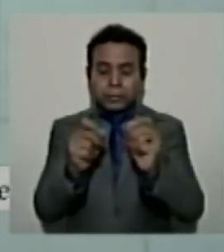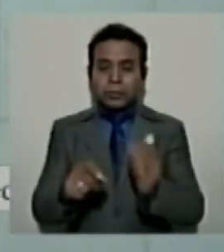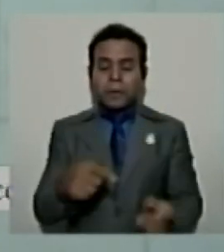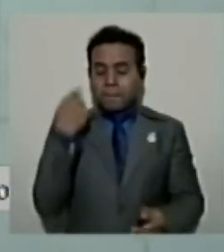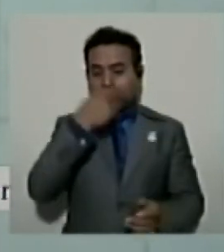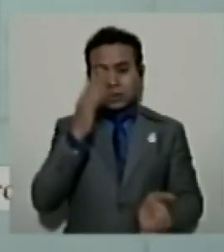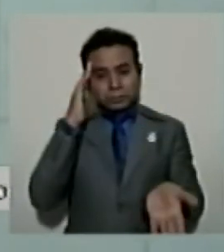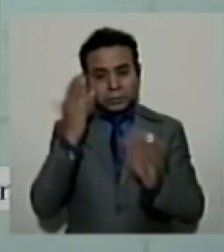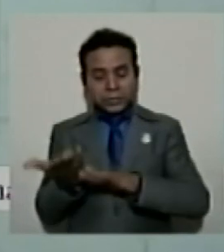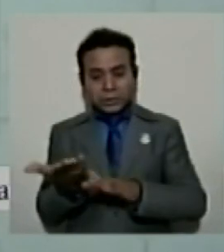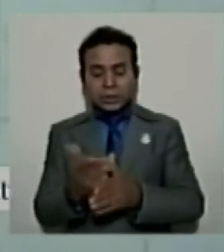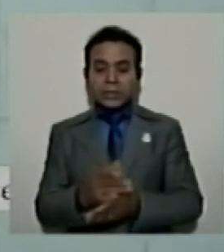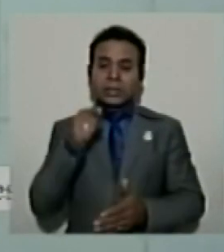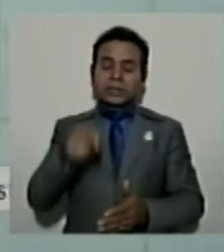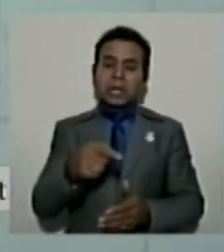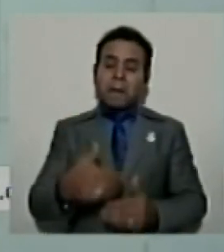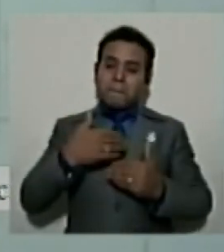পরীক্ষা করেছি